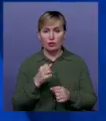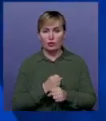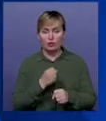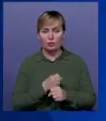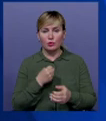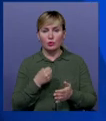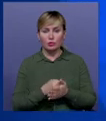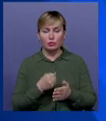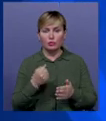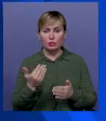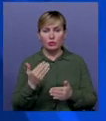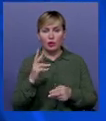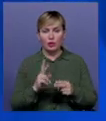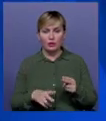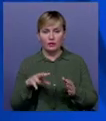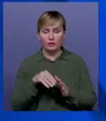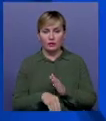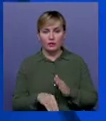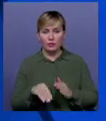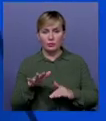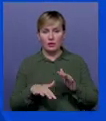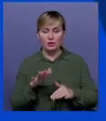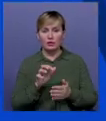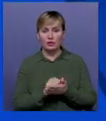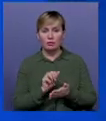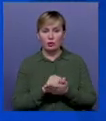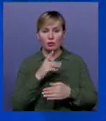до ее конечного внедрения в практику, занимает порядка